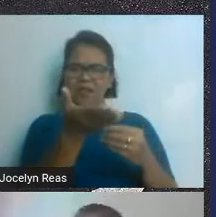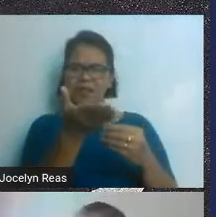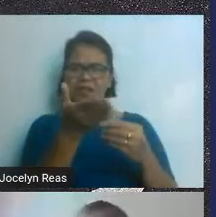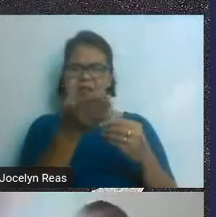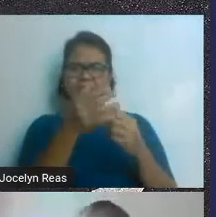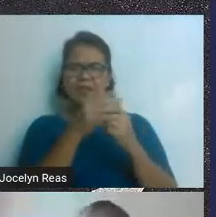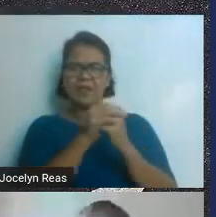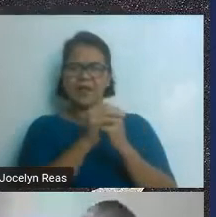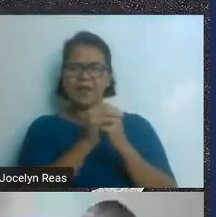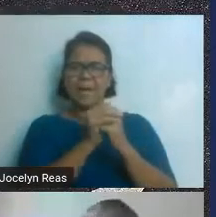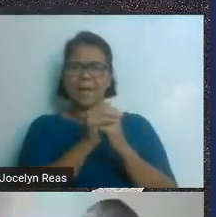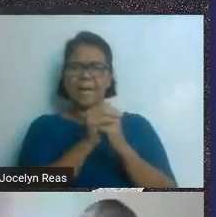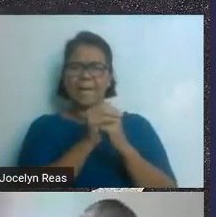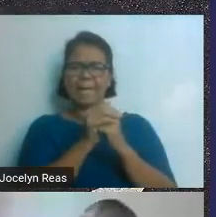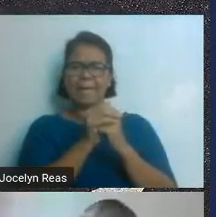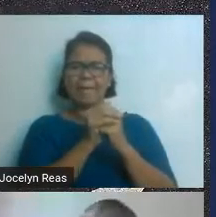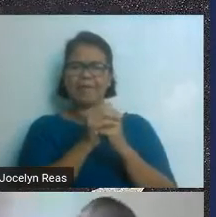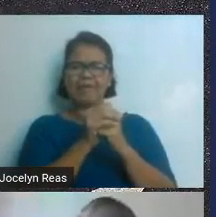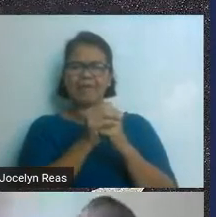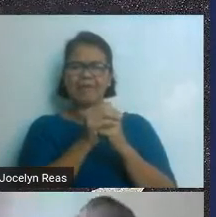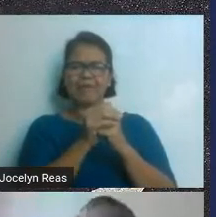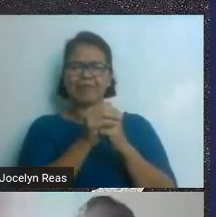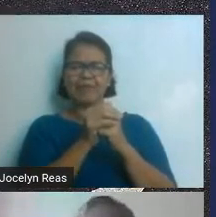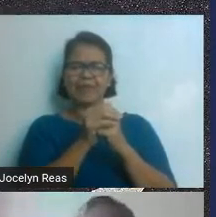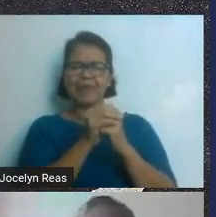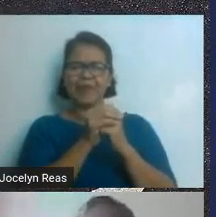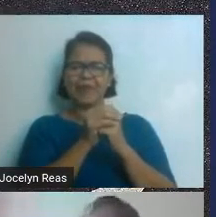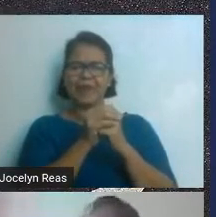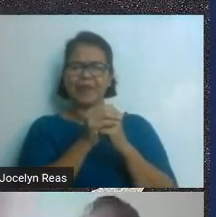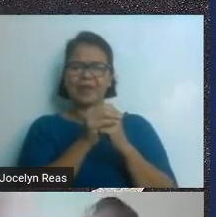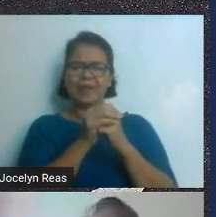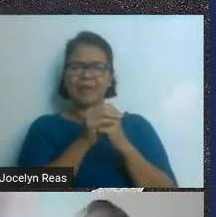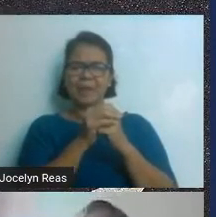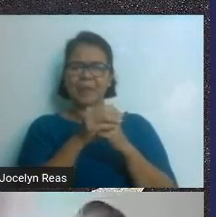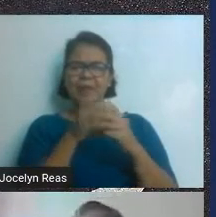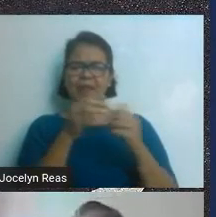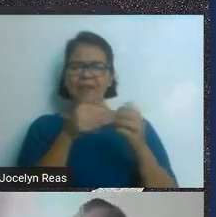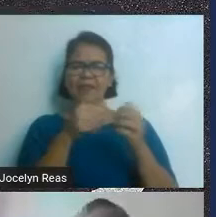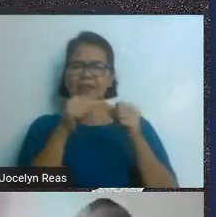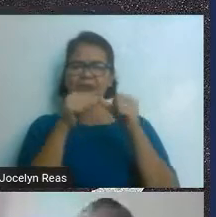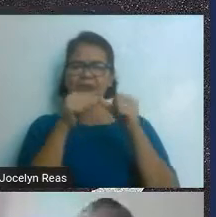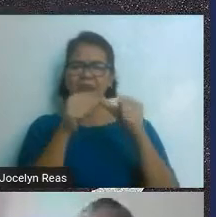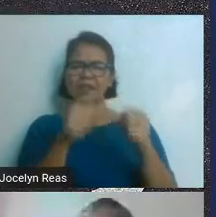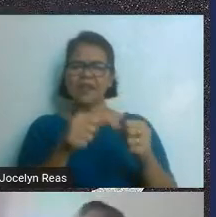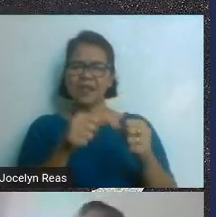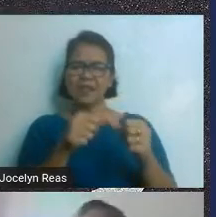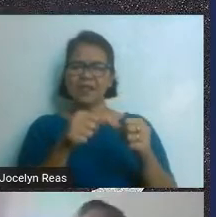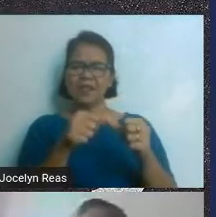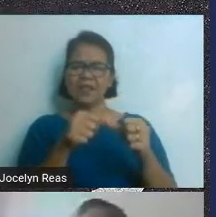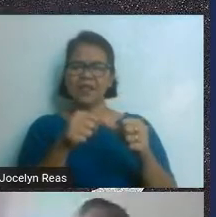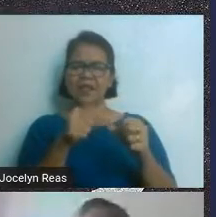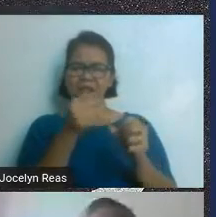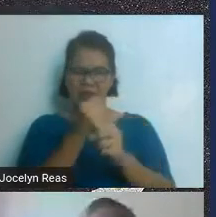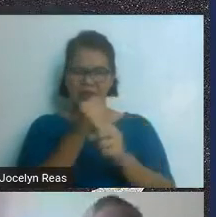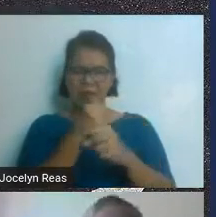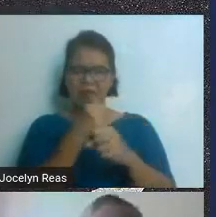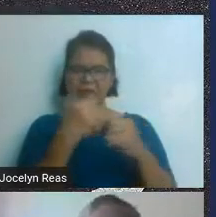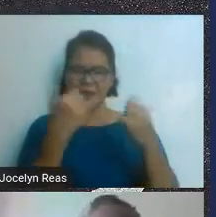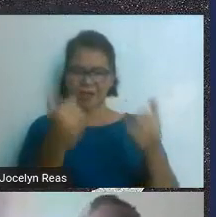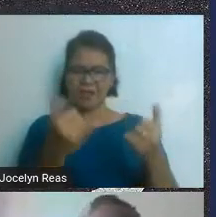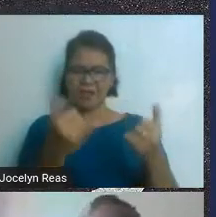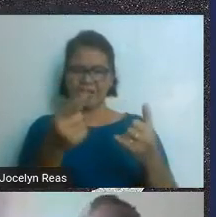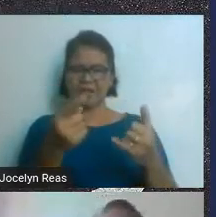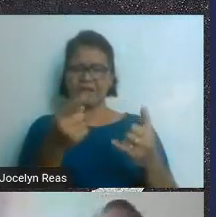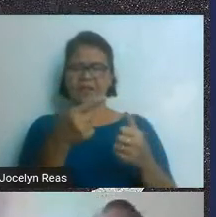ASDS sa Cavite. It's still being refined, but for now, this is the version. But pinapakita yung